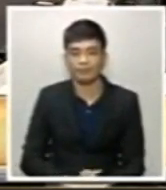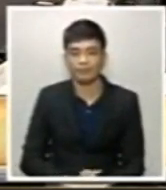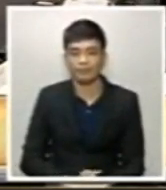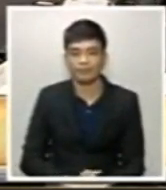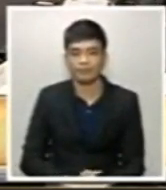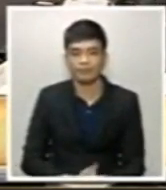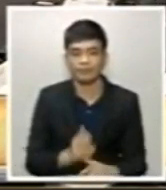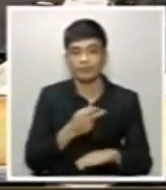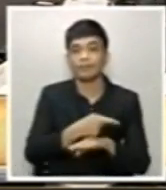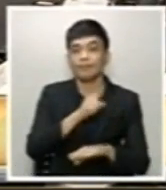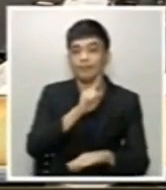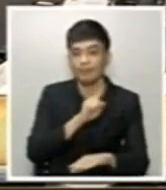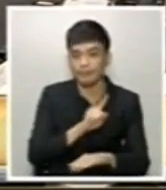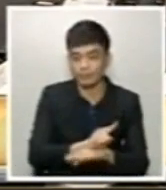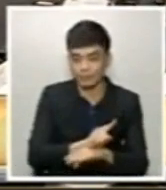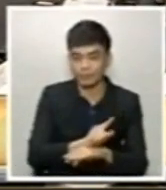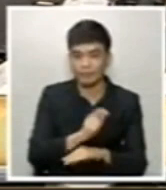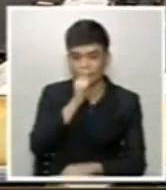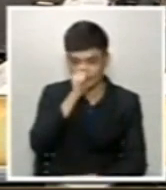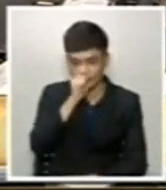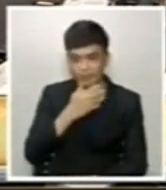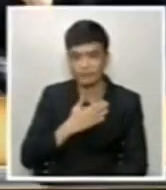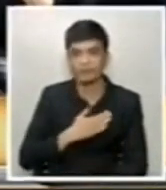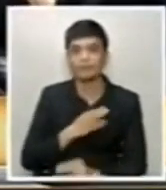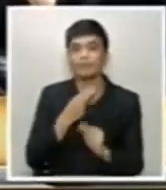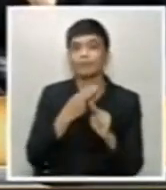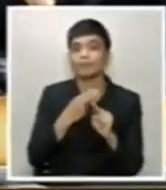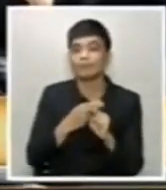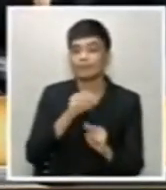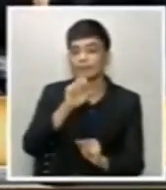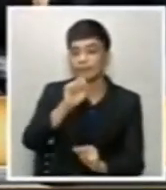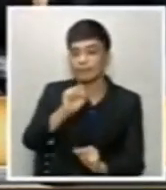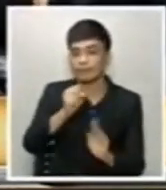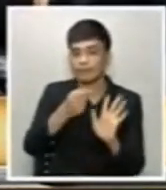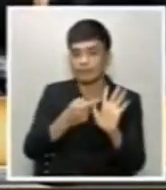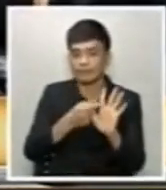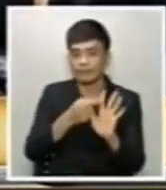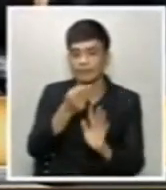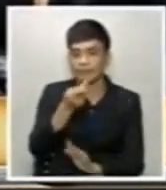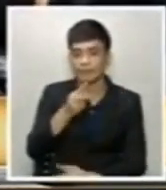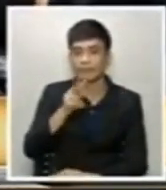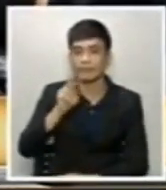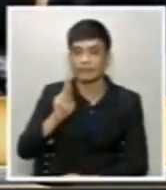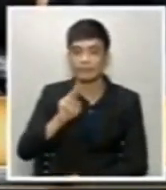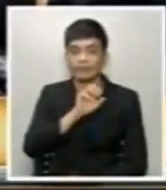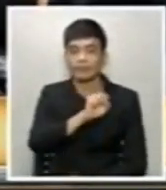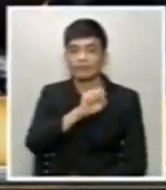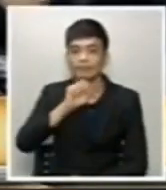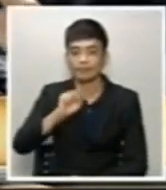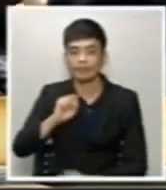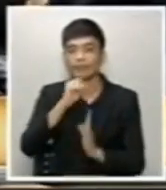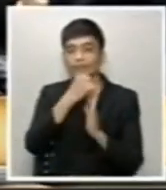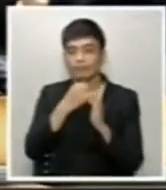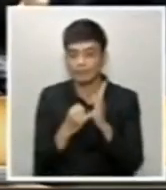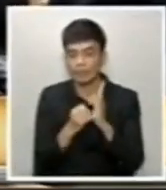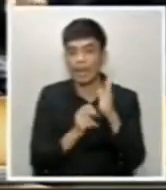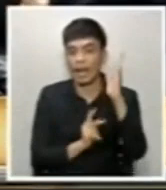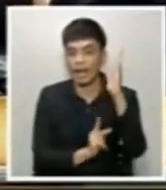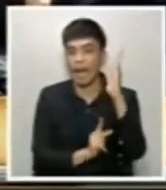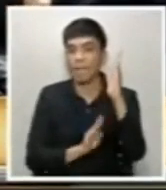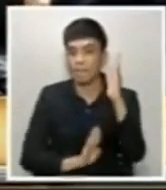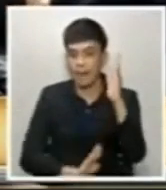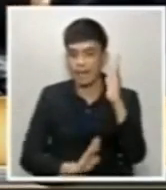ท่านประธานที่เคารพผมสาครเกี่ยวข้องสมาชิกสภาผู้แทนราษฎรจังหวัดกระบี่พรรคประชา